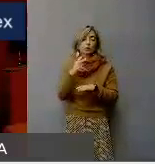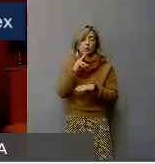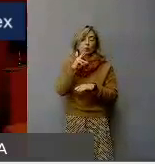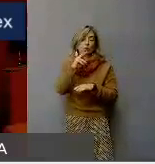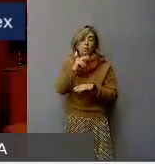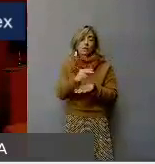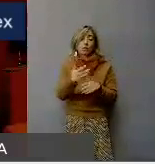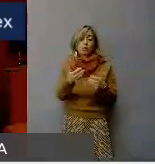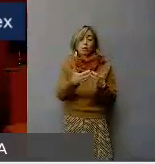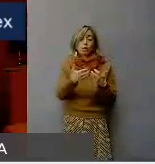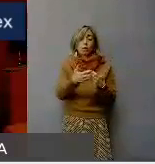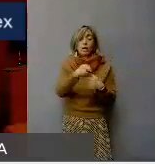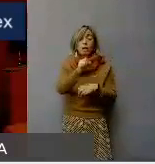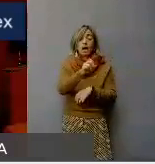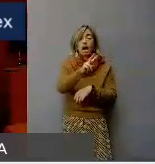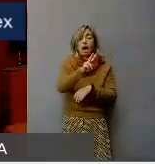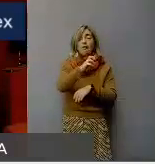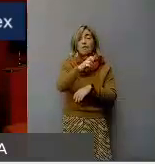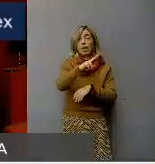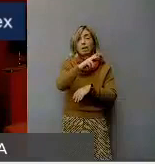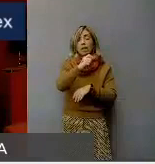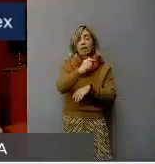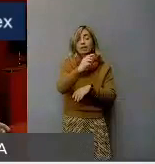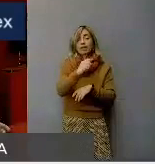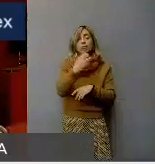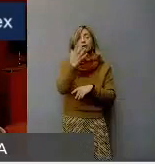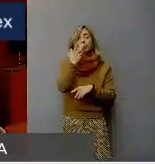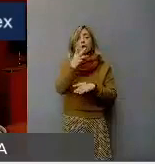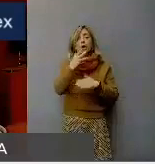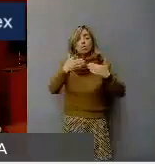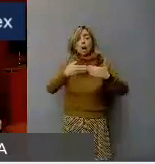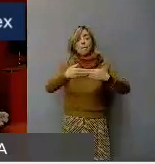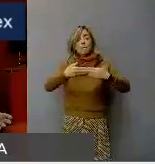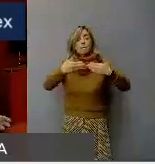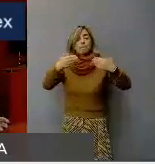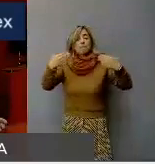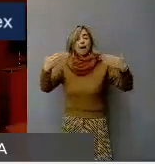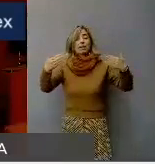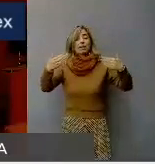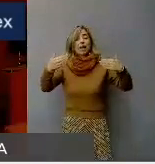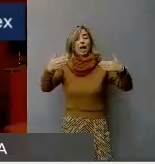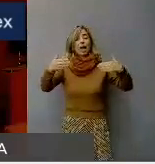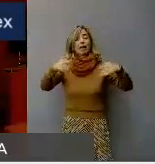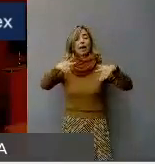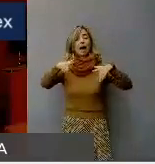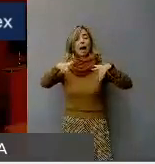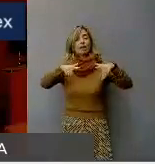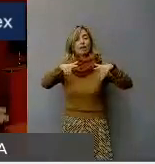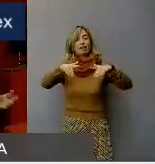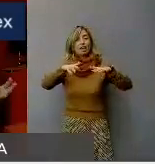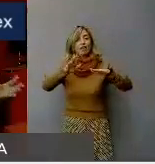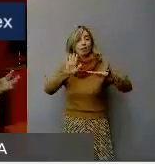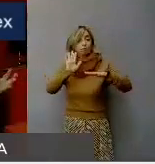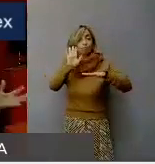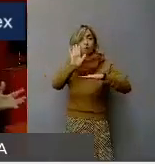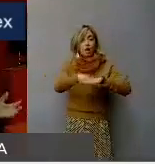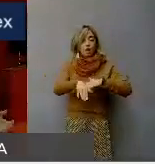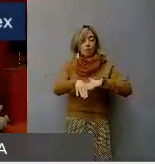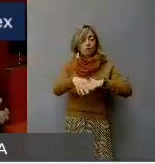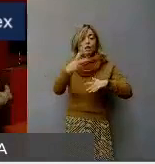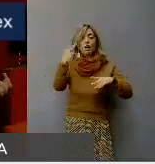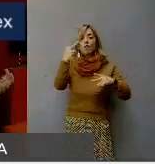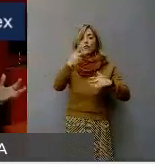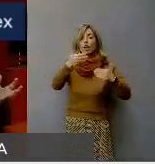abbattere quelle barriere che hanno un nome strano no barriere ma sono soltanto delle difficoltà